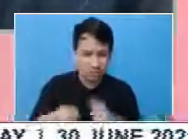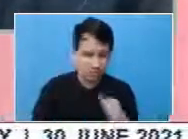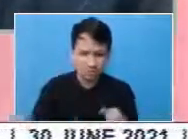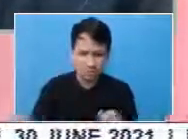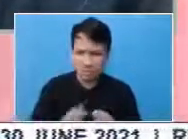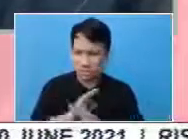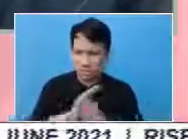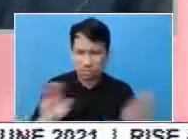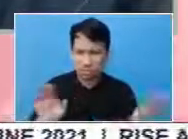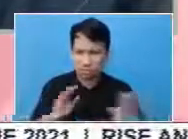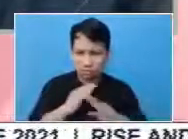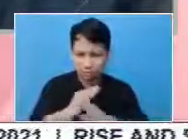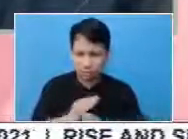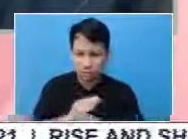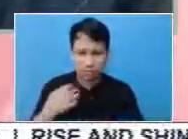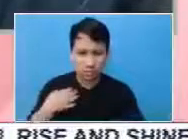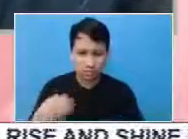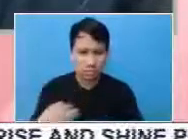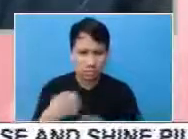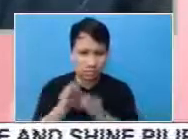po ng pamamaril ng isang pulis?